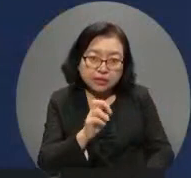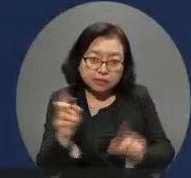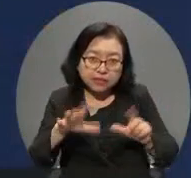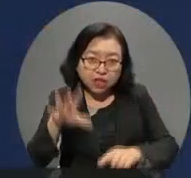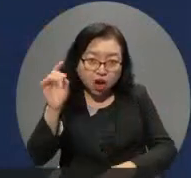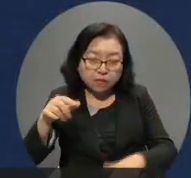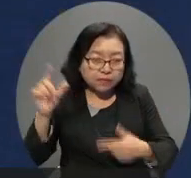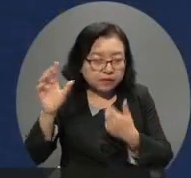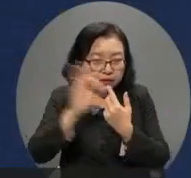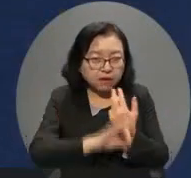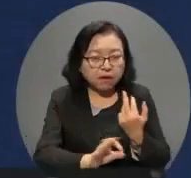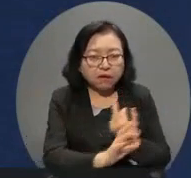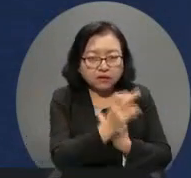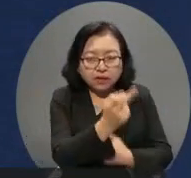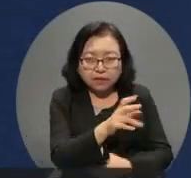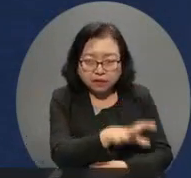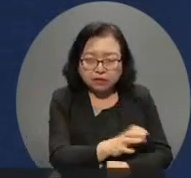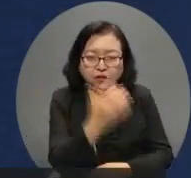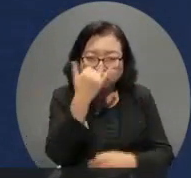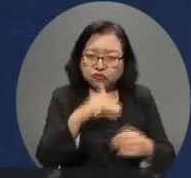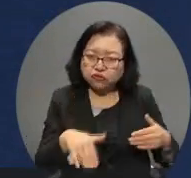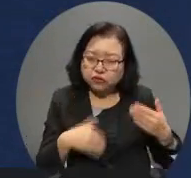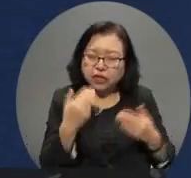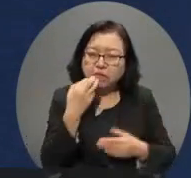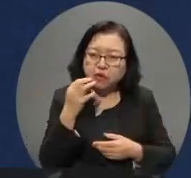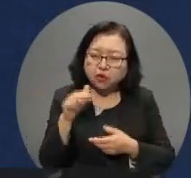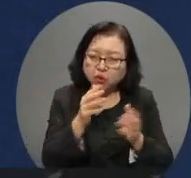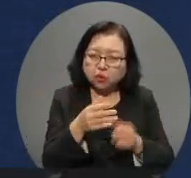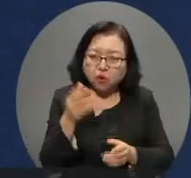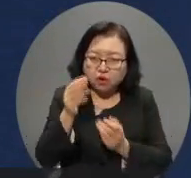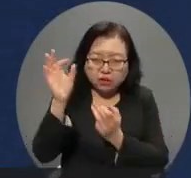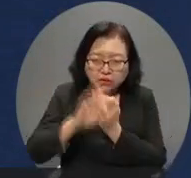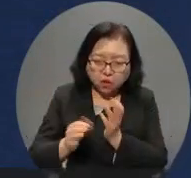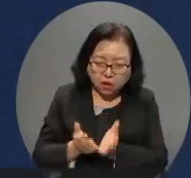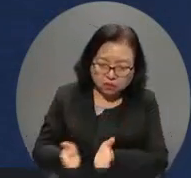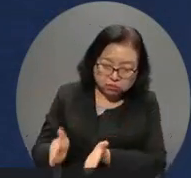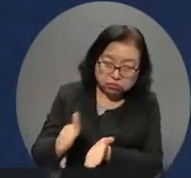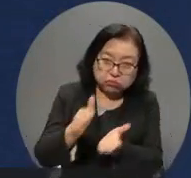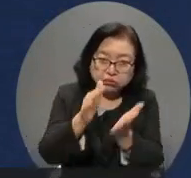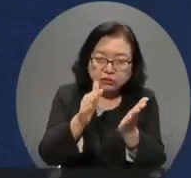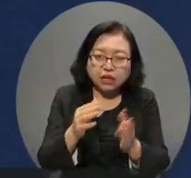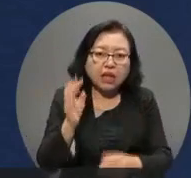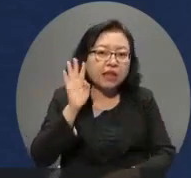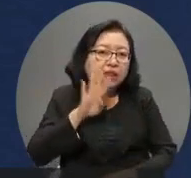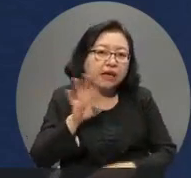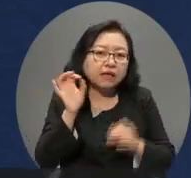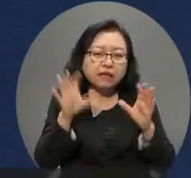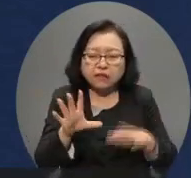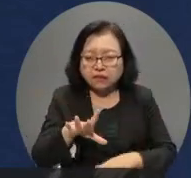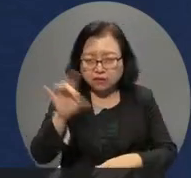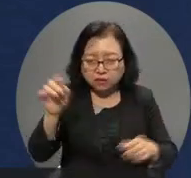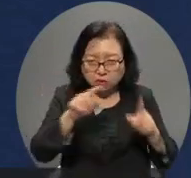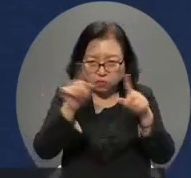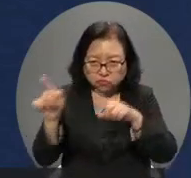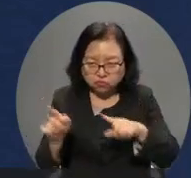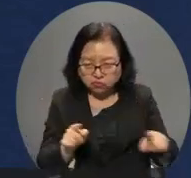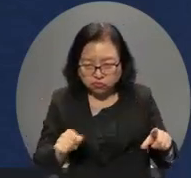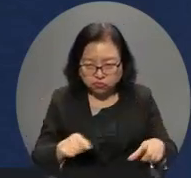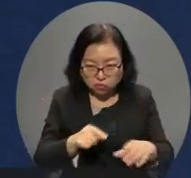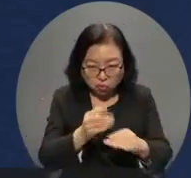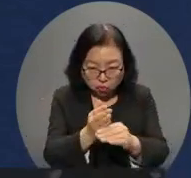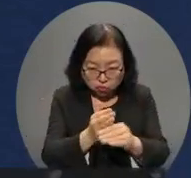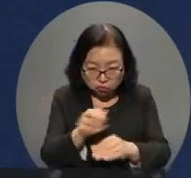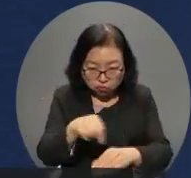시작으로 서해안권인 충남과 경기에서만 발병했는데 나흘 만에 처음으로 내륙 한복판에서도